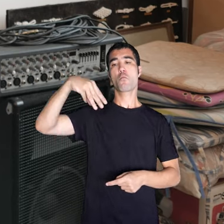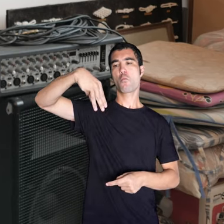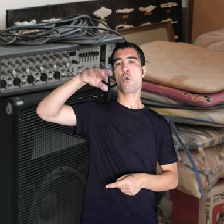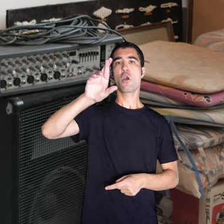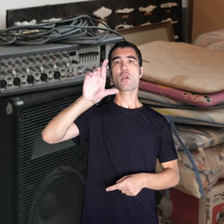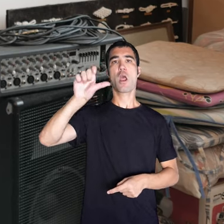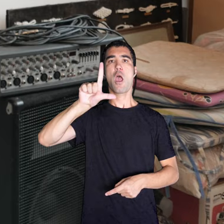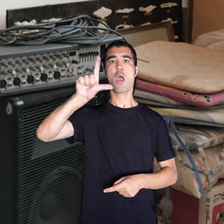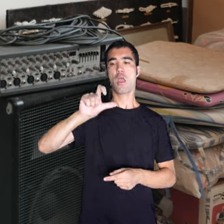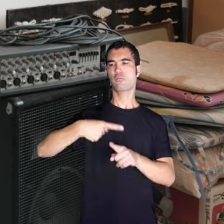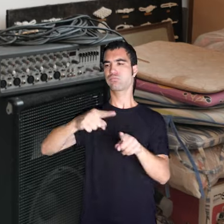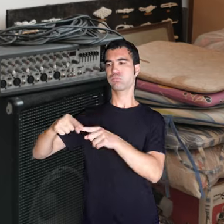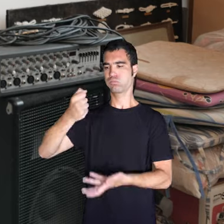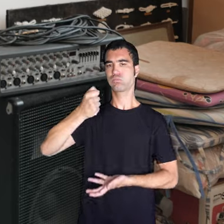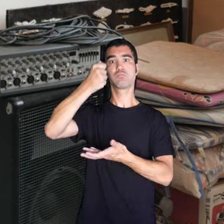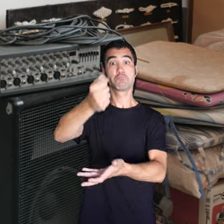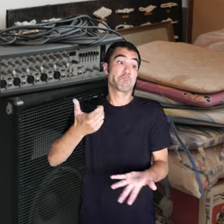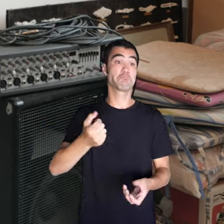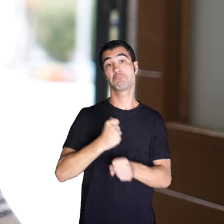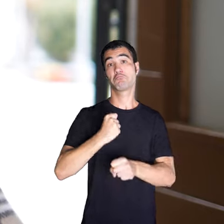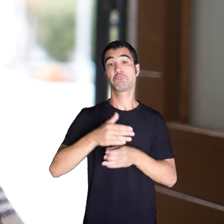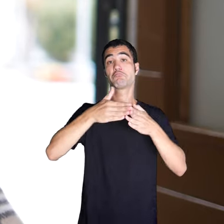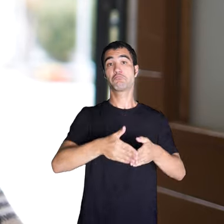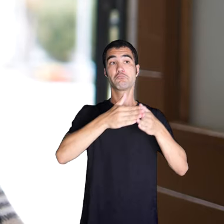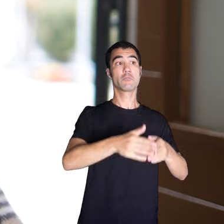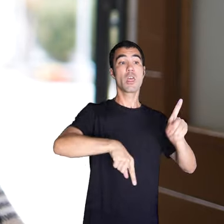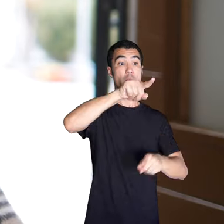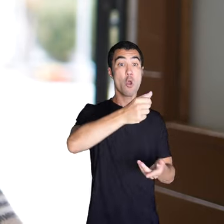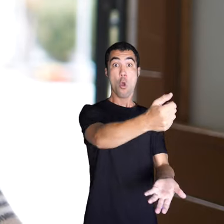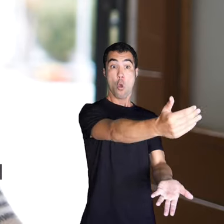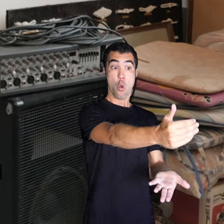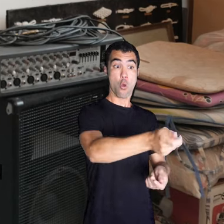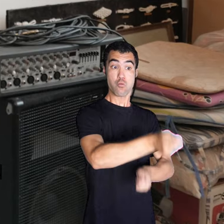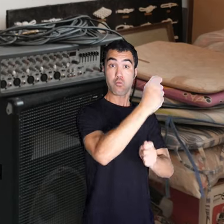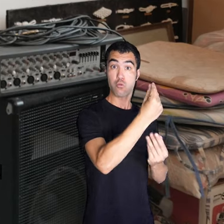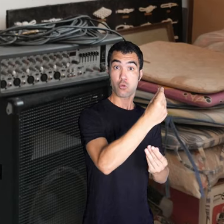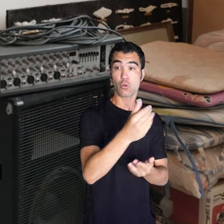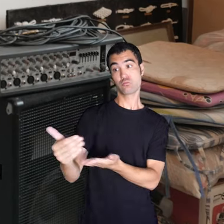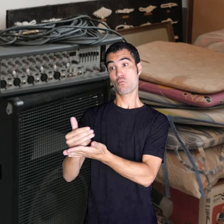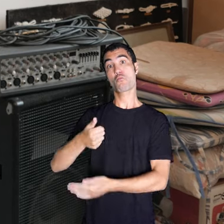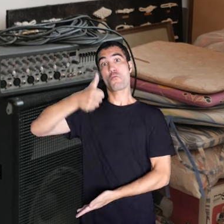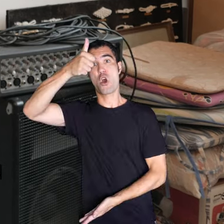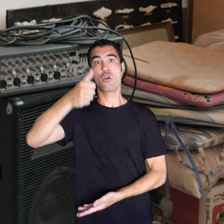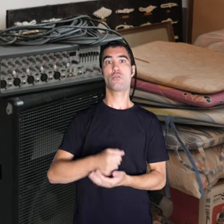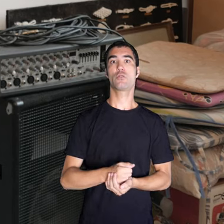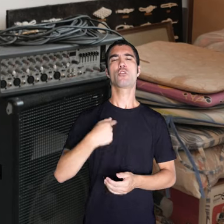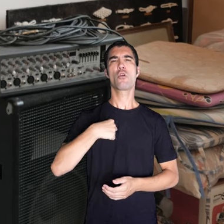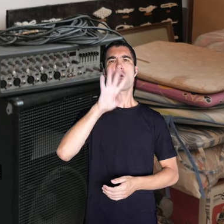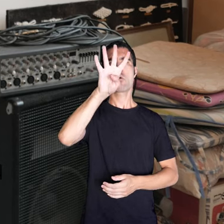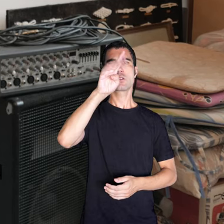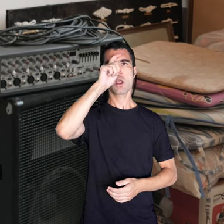de morralla, i mira, així anàvem navegant. Segons el peix que agafàvem, guanyàvem. Vaig anar de 4